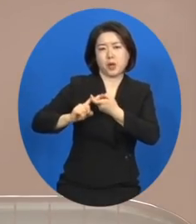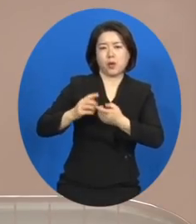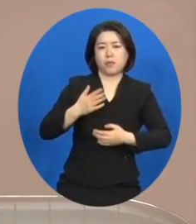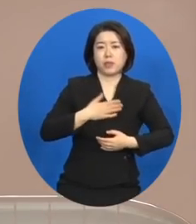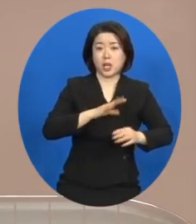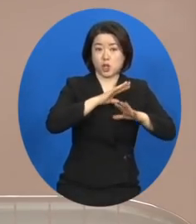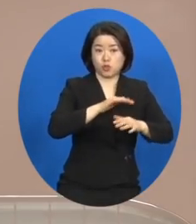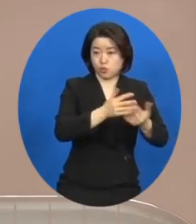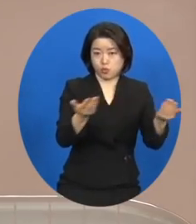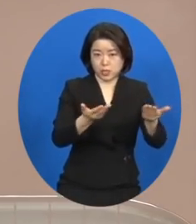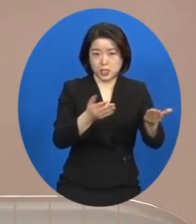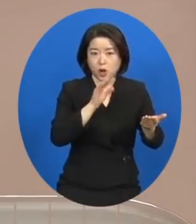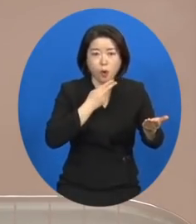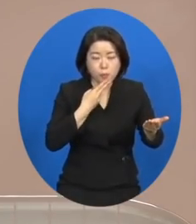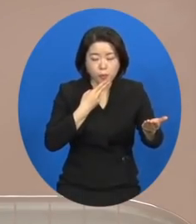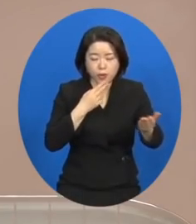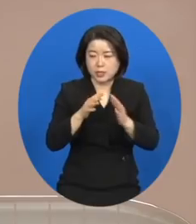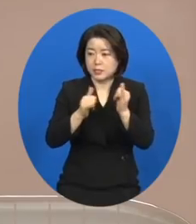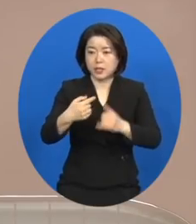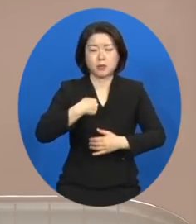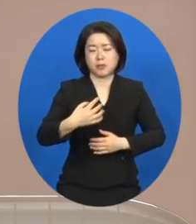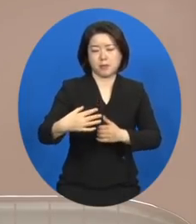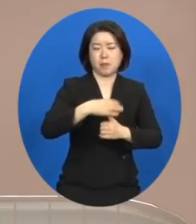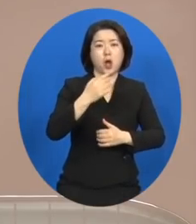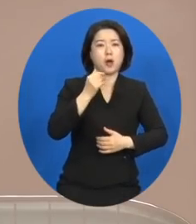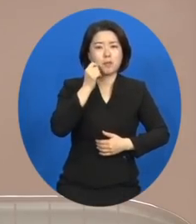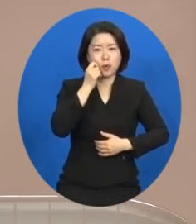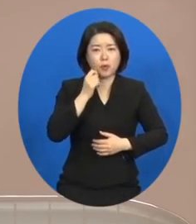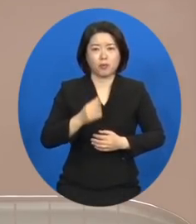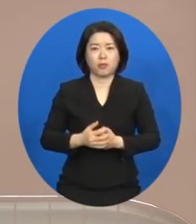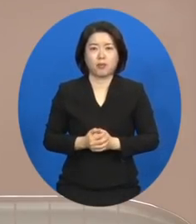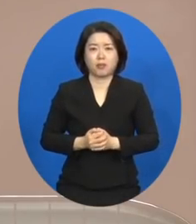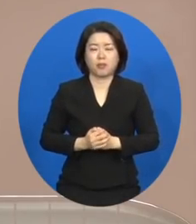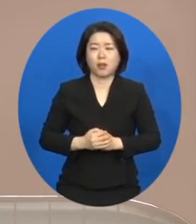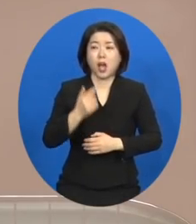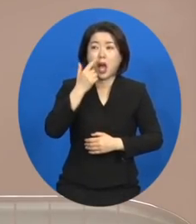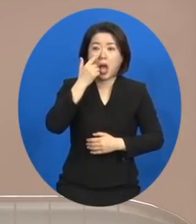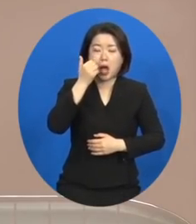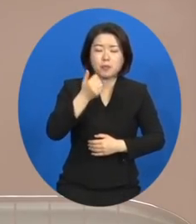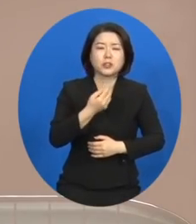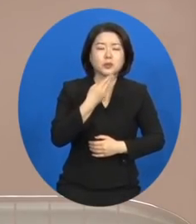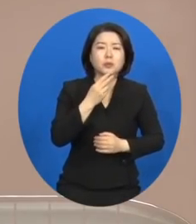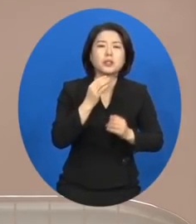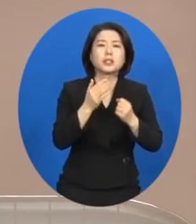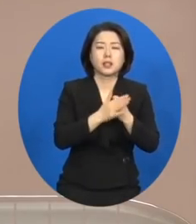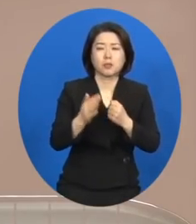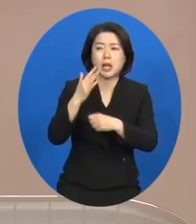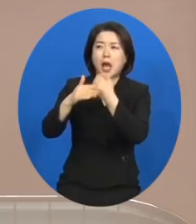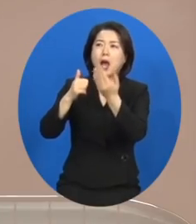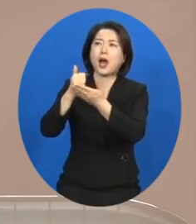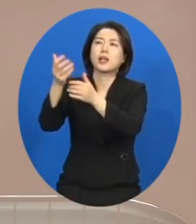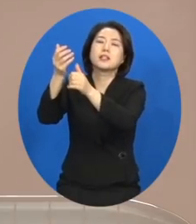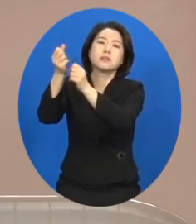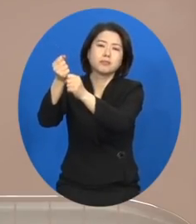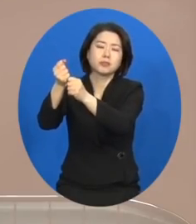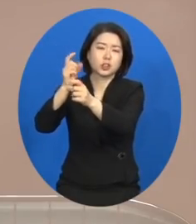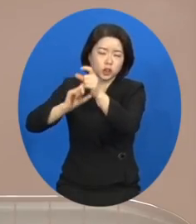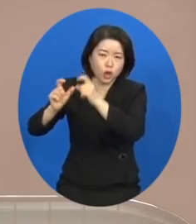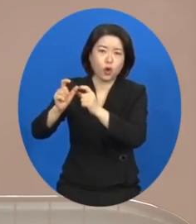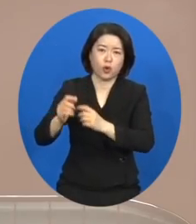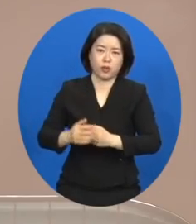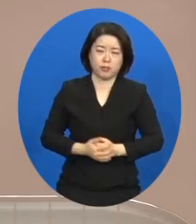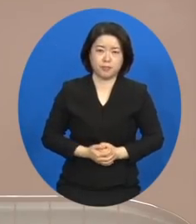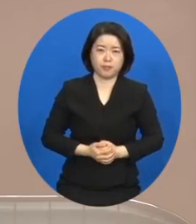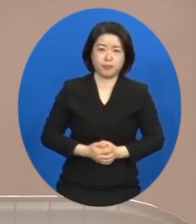내게 어찌할까. 이 아버님이 안 계시니까 이제는 정말 하나님이 나의 아버지가 되어주셔서 붙잡게 되는 거예요. 저는 할아버님을 뵌 적은